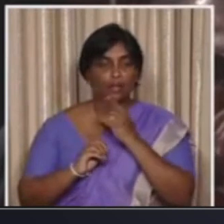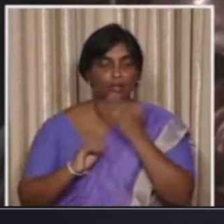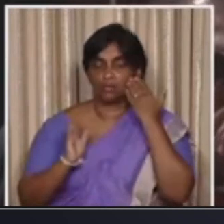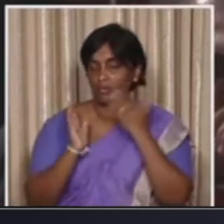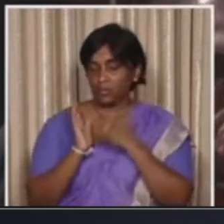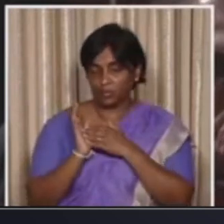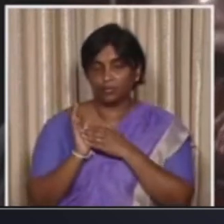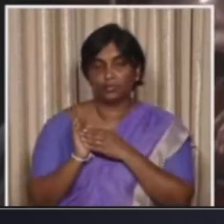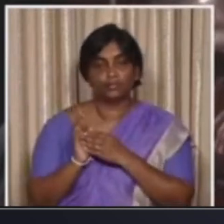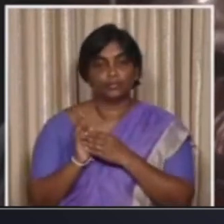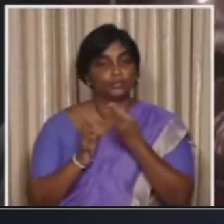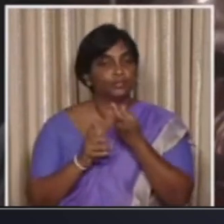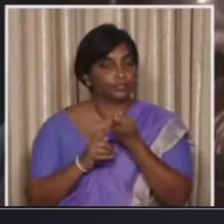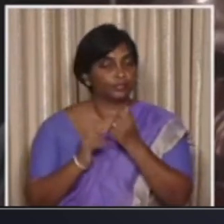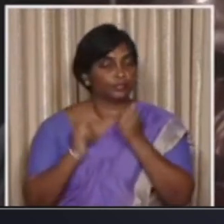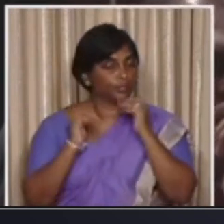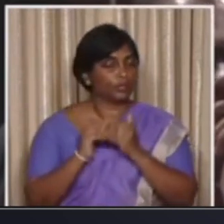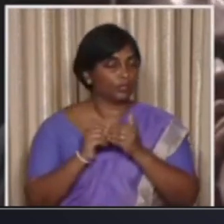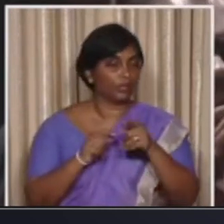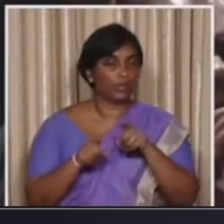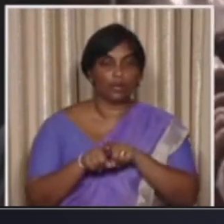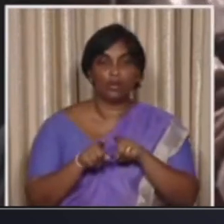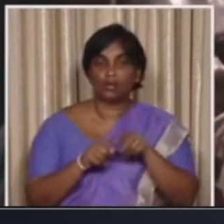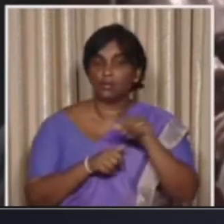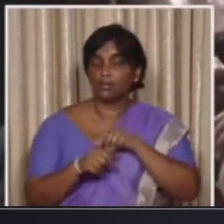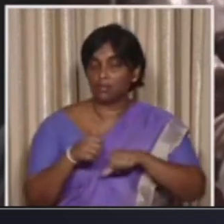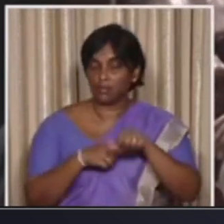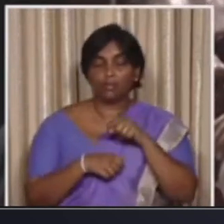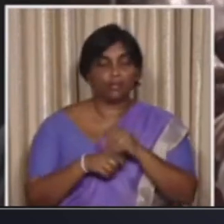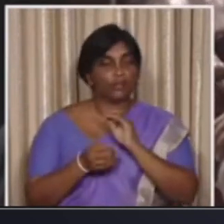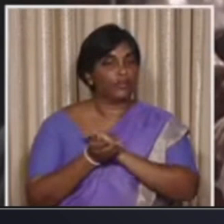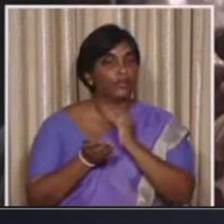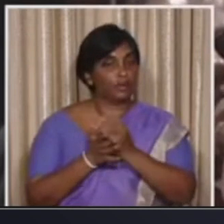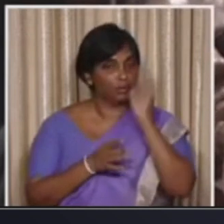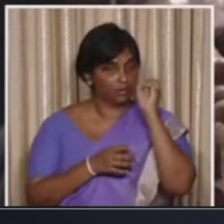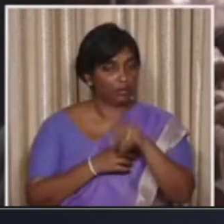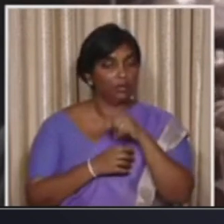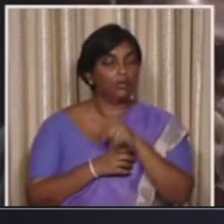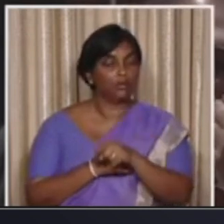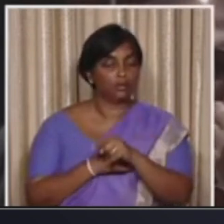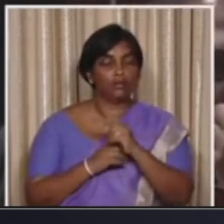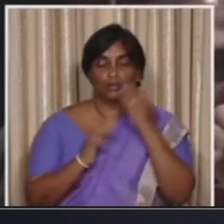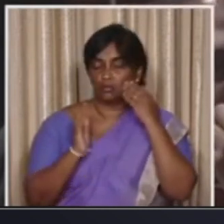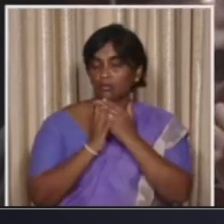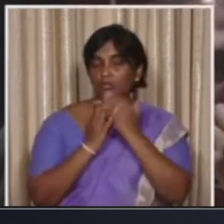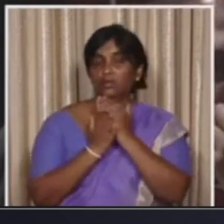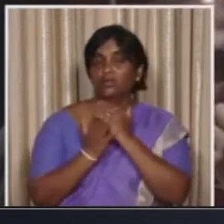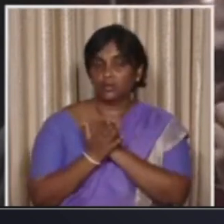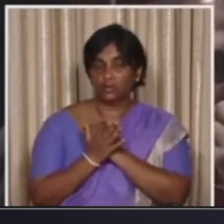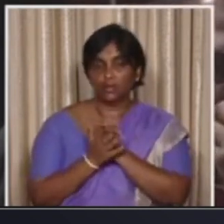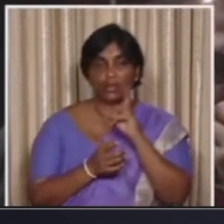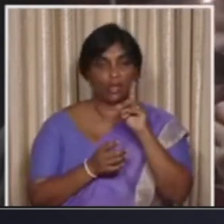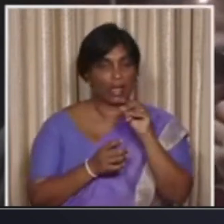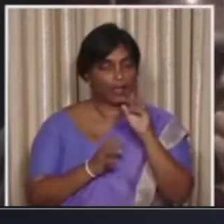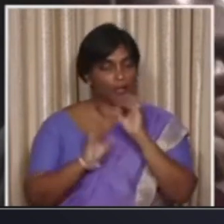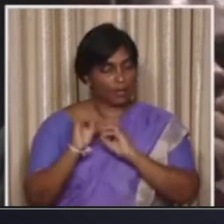අනුව ප්‍රාග්ධනය යථාපරිදි ක්‍රියාත්මක වන ආයතනයකට ඒ අරමුදල් දානවා නම් ඒකේ තියෙනවා සිද්ධාන්ත